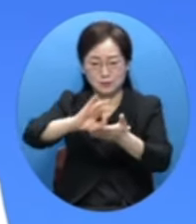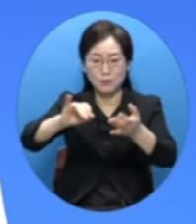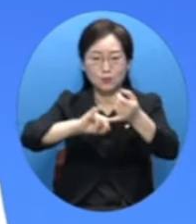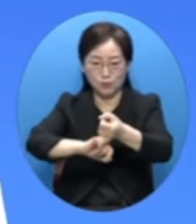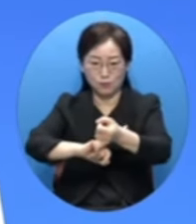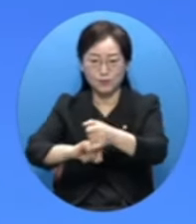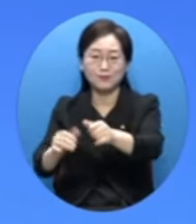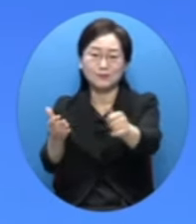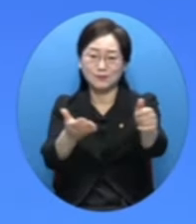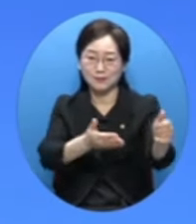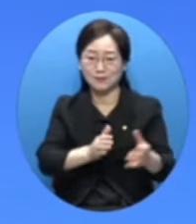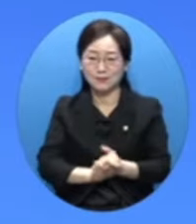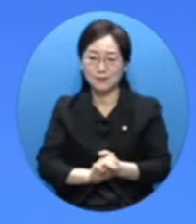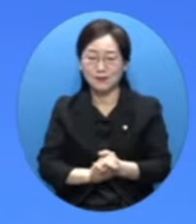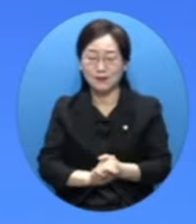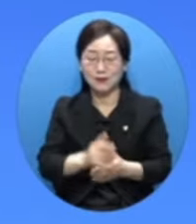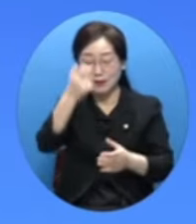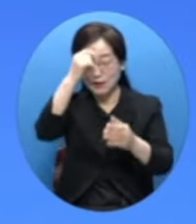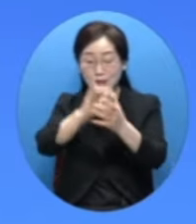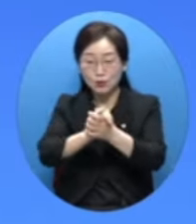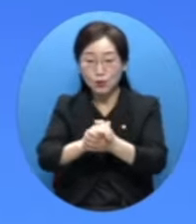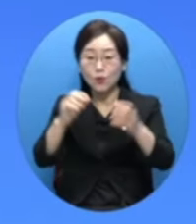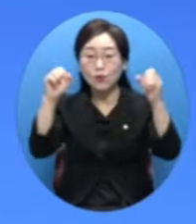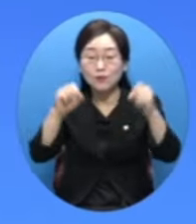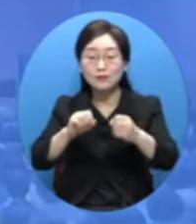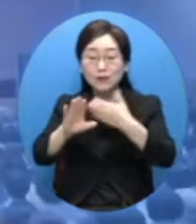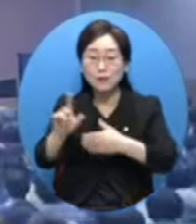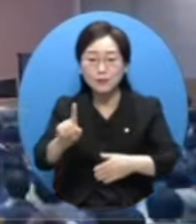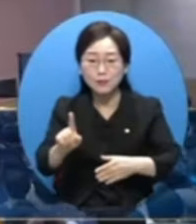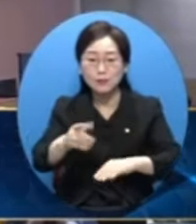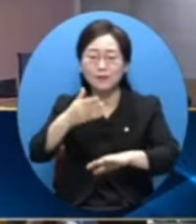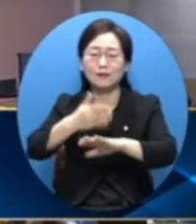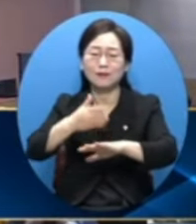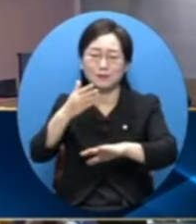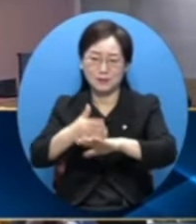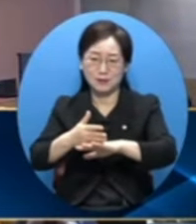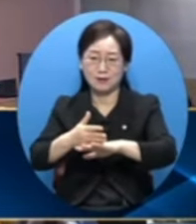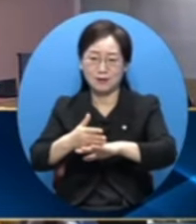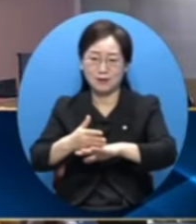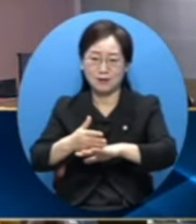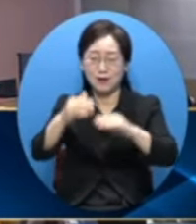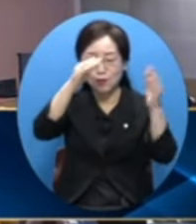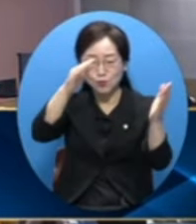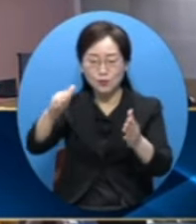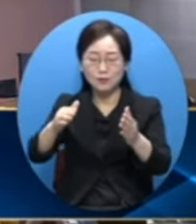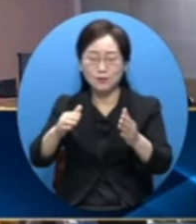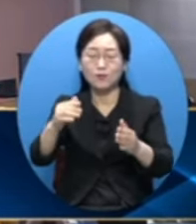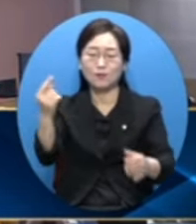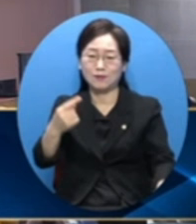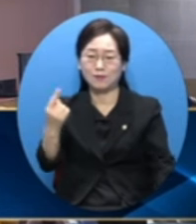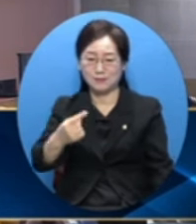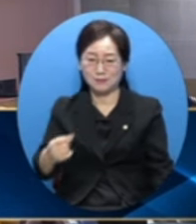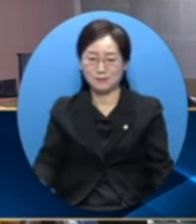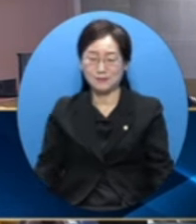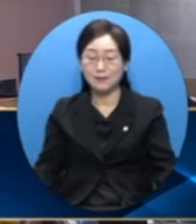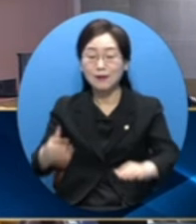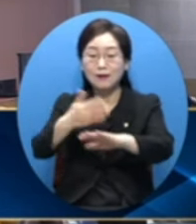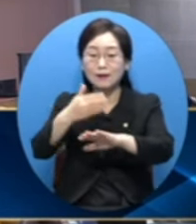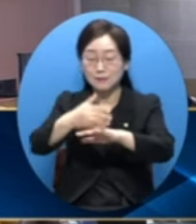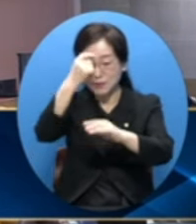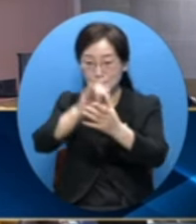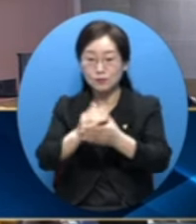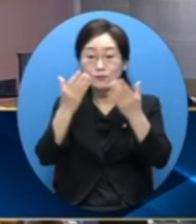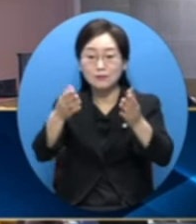것입니다. 이 기도의 응답은 우리의 감사를 통하여 응답으로 다가오게 되는 것입니다. 감사의 기도를 드릴